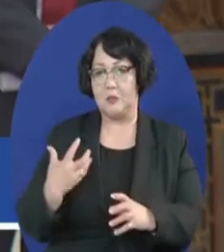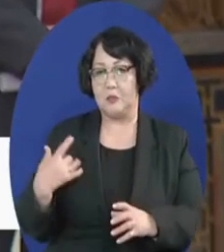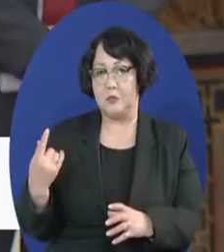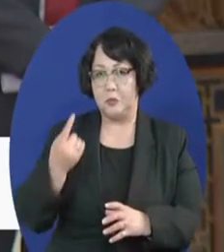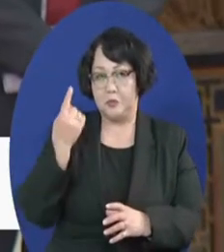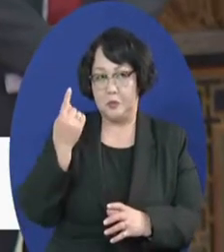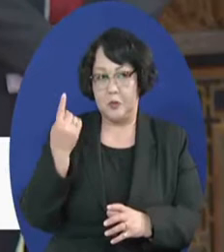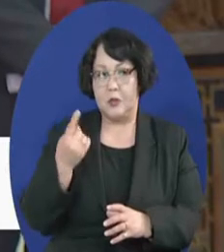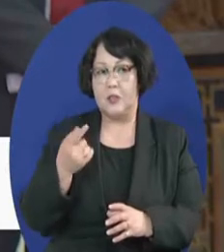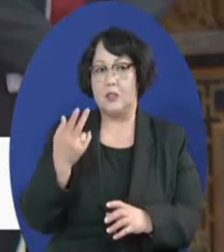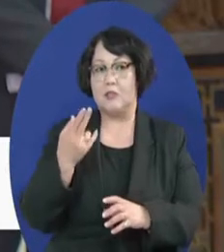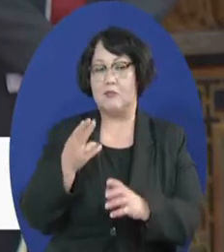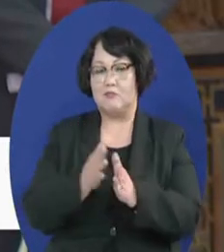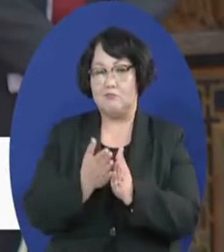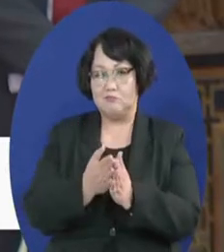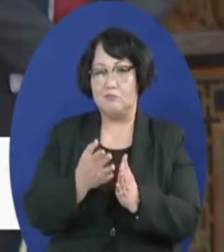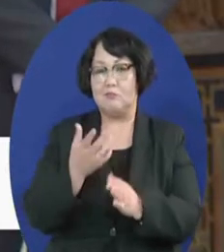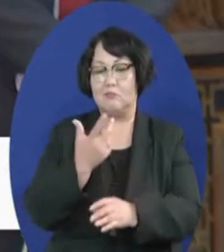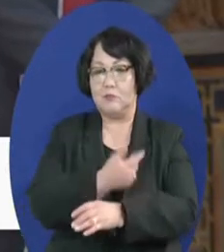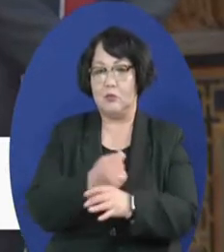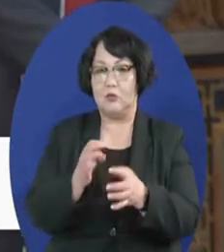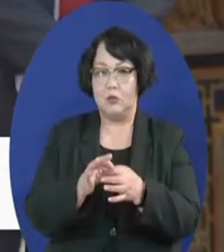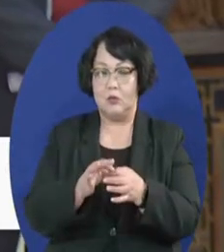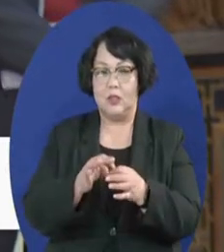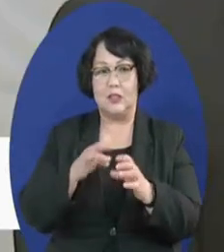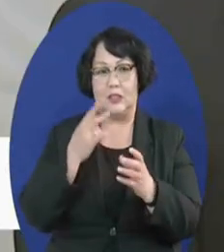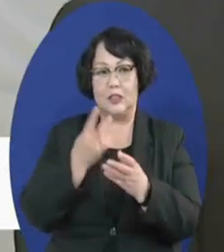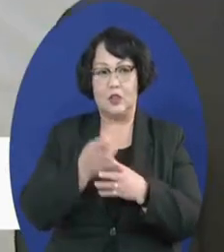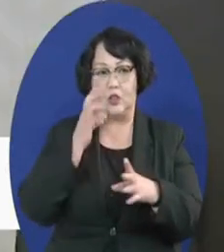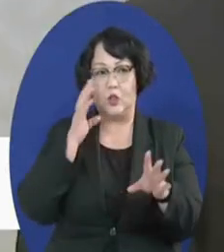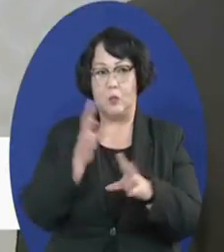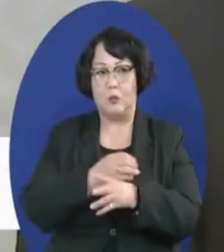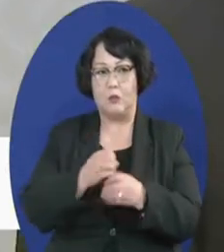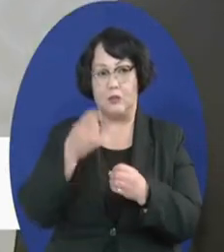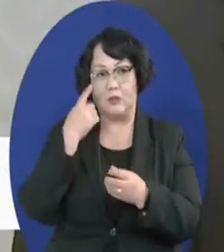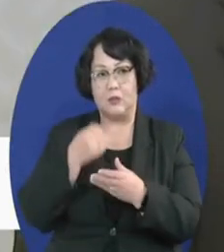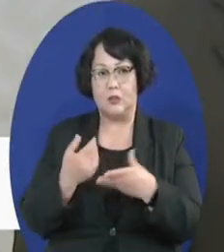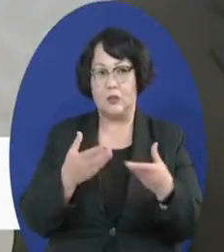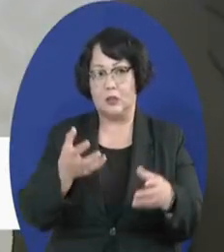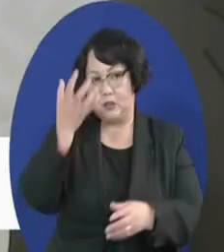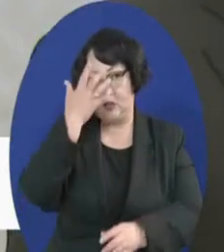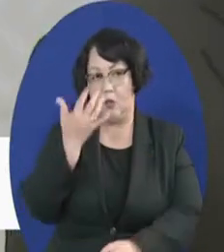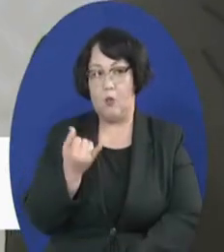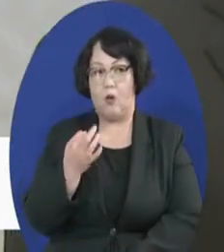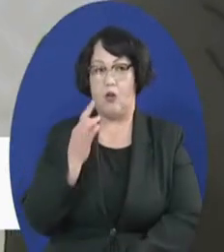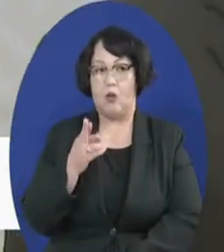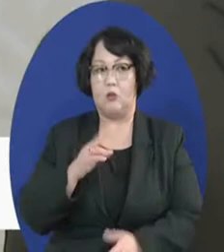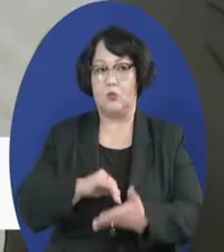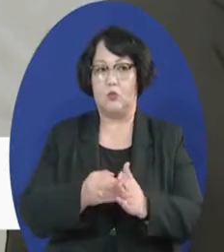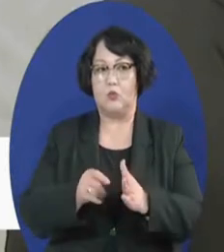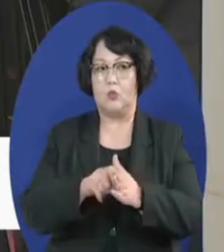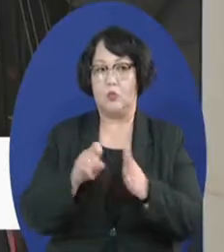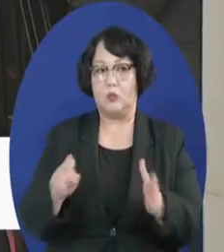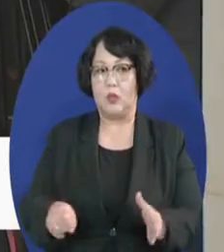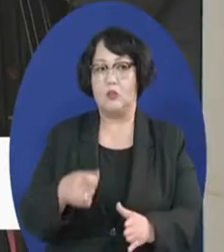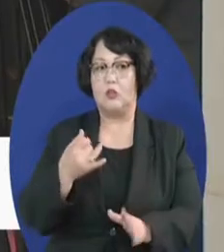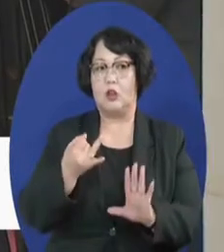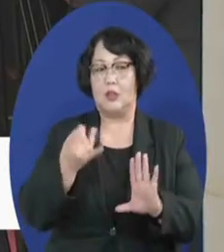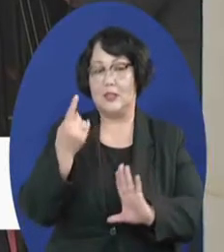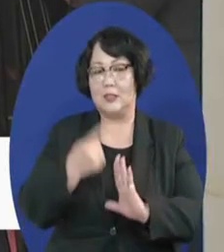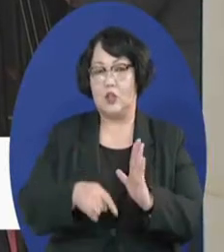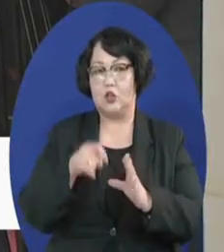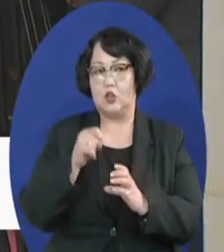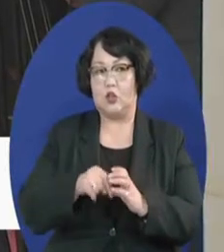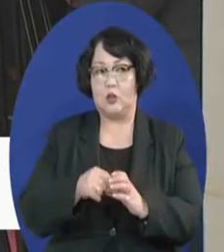захим дархлаажуулалтын паспортын нэгдсэн сүлжээ бий болгох асуудлыг хөндсөн байна. Мөн засгийн газар улсын онцгой комисс төлөвлөсөн хугацаа болох 7-р сарда